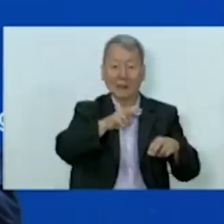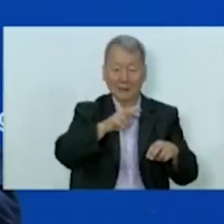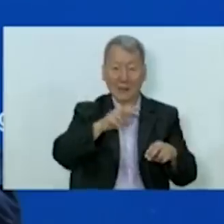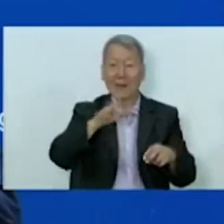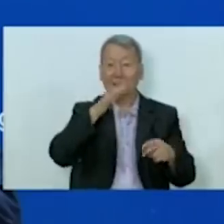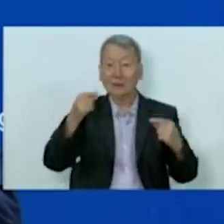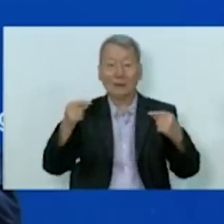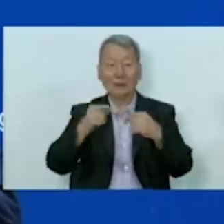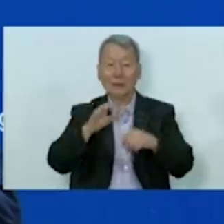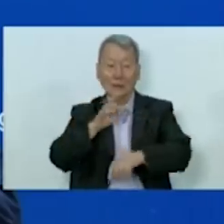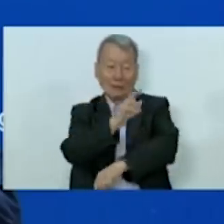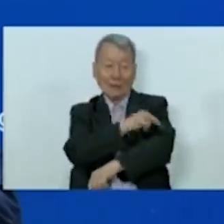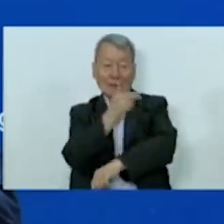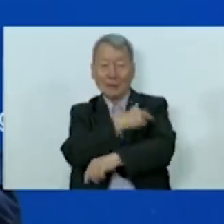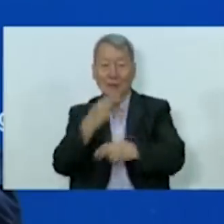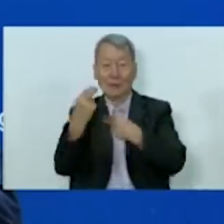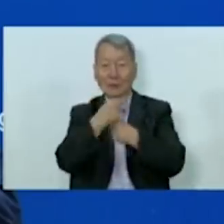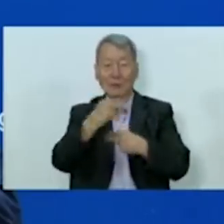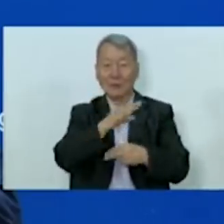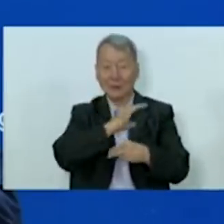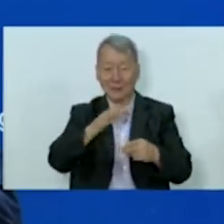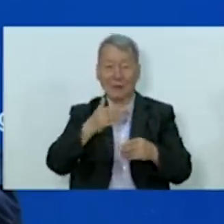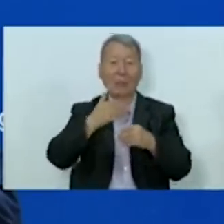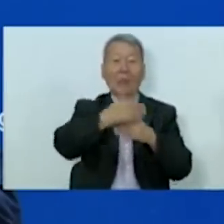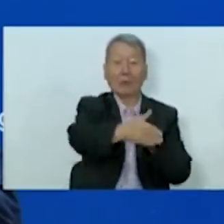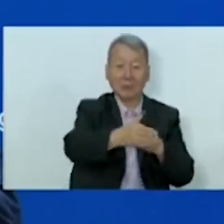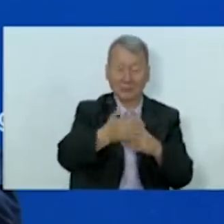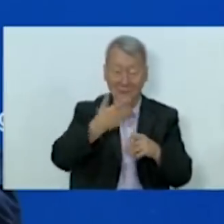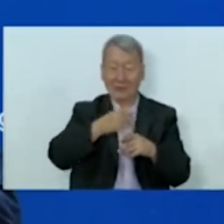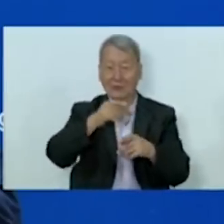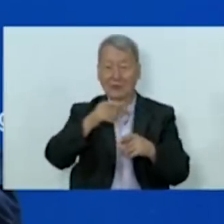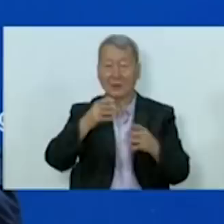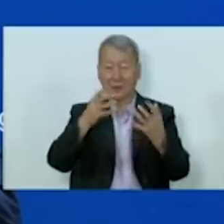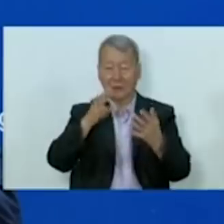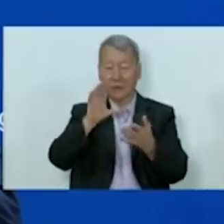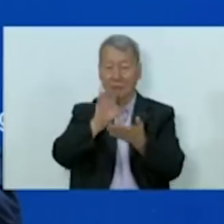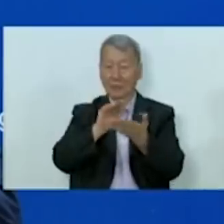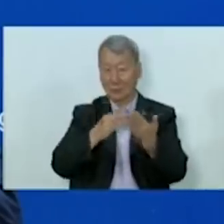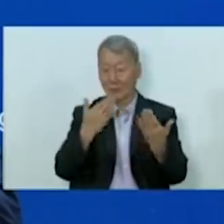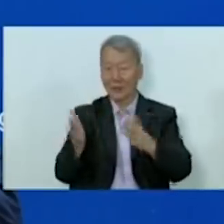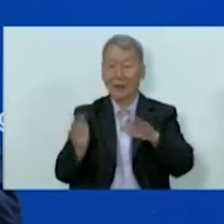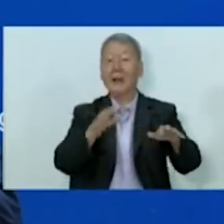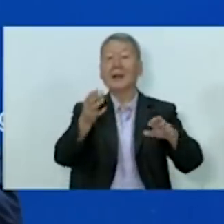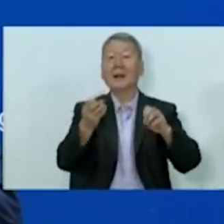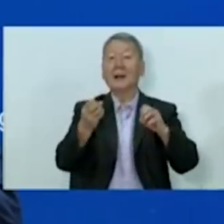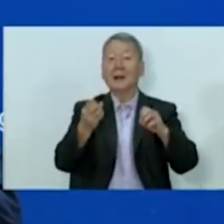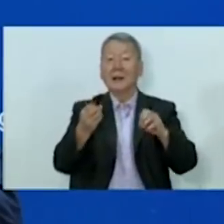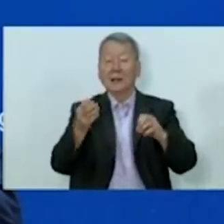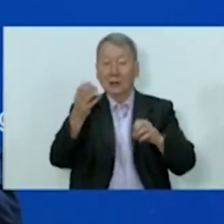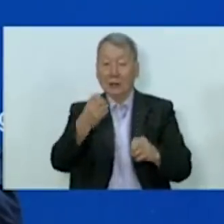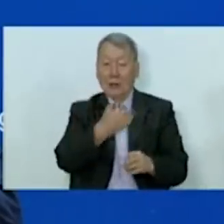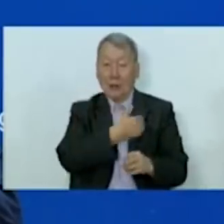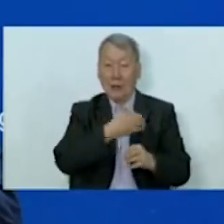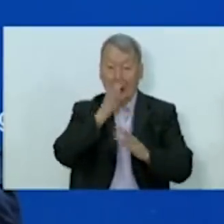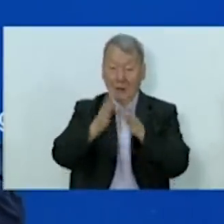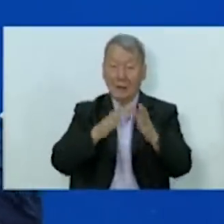өз убагында ошол медициналык жардамды үлгүрбөй калгандардын себебинен болуп атат да. Анан кийин биздер дагы бир нерсе